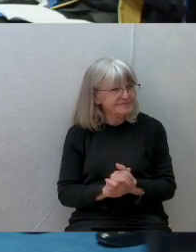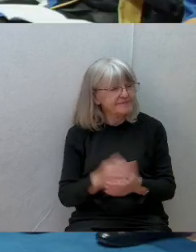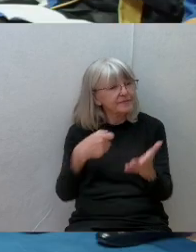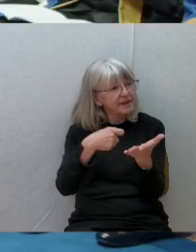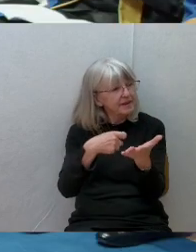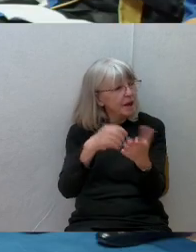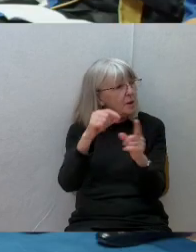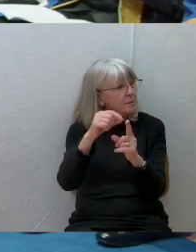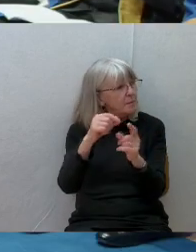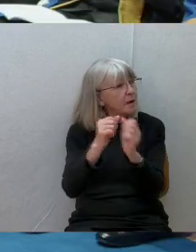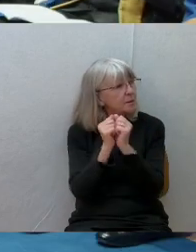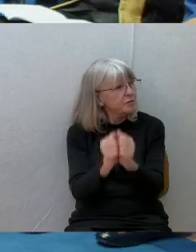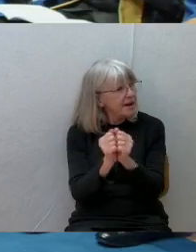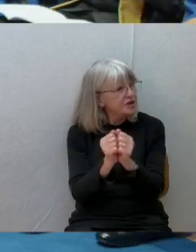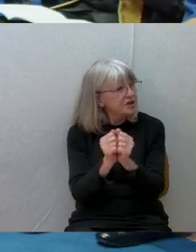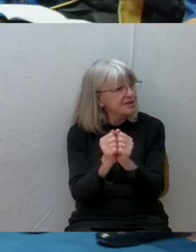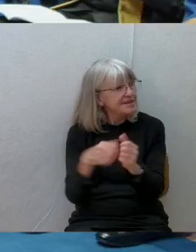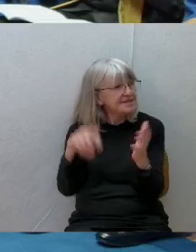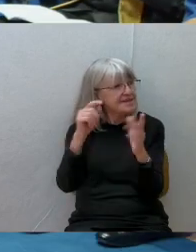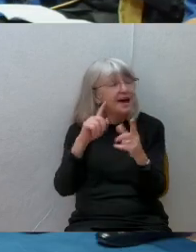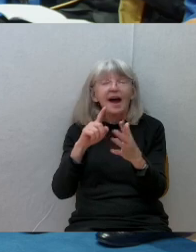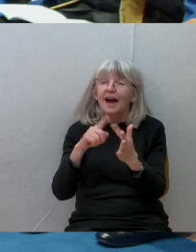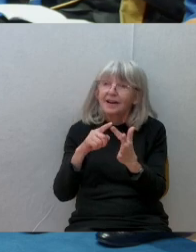Precious Ezetuku.